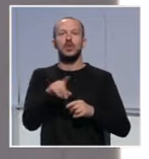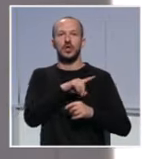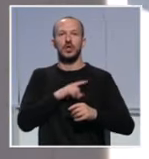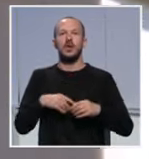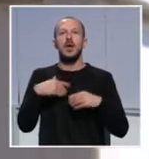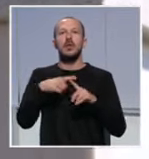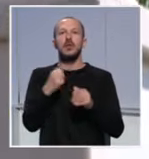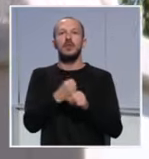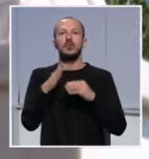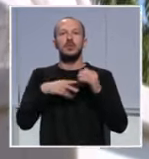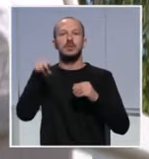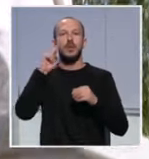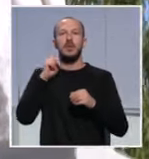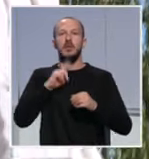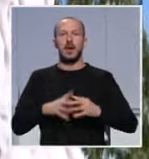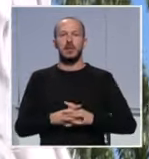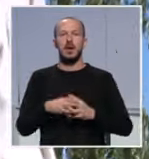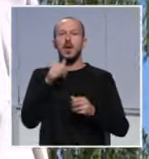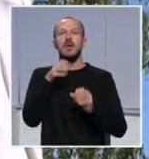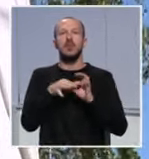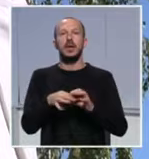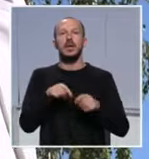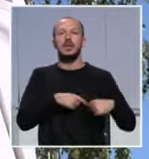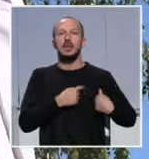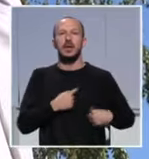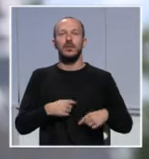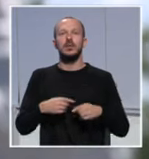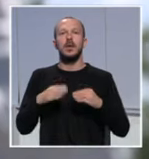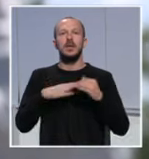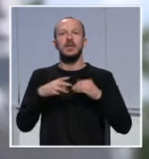žrtvi podigli su spomenik majkama i pokrenuli inicijativu za